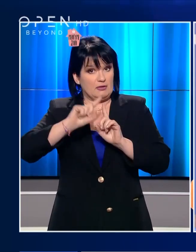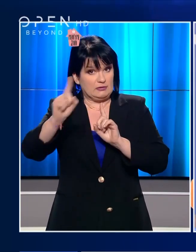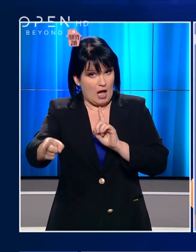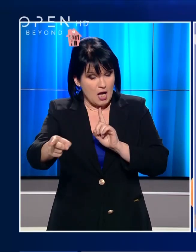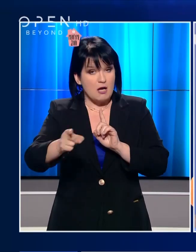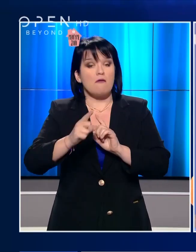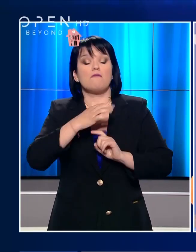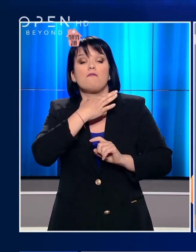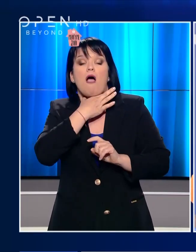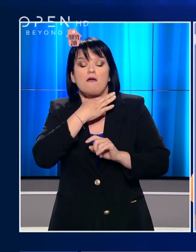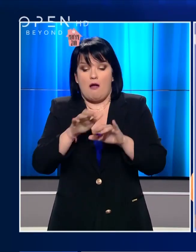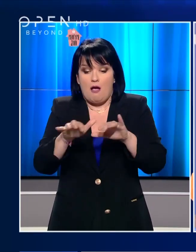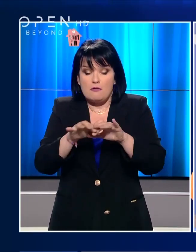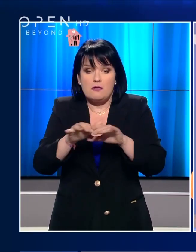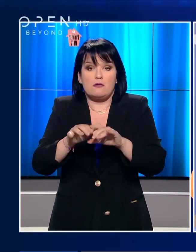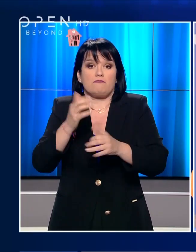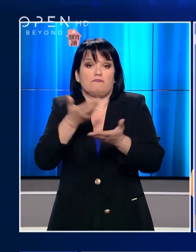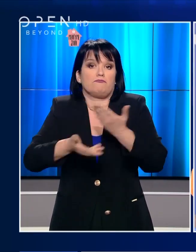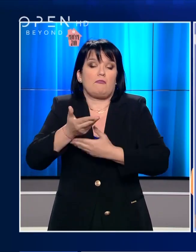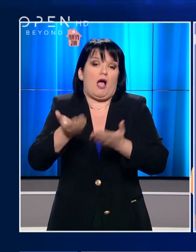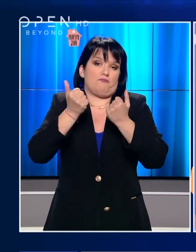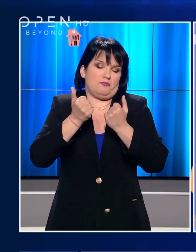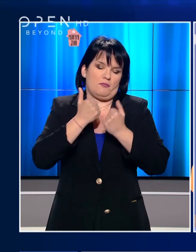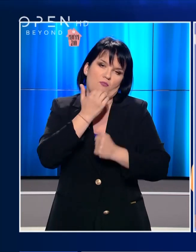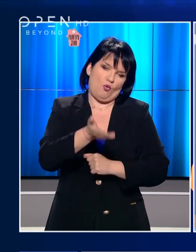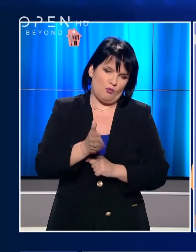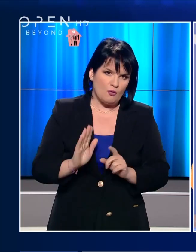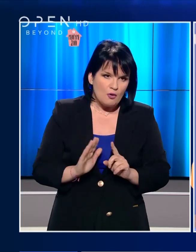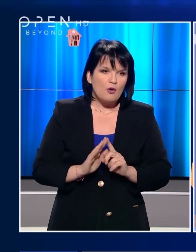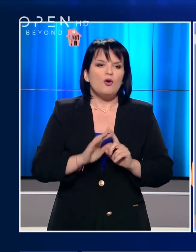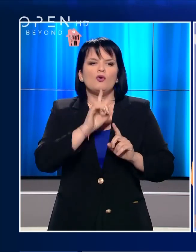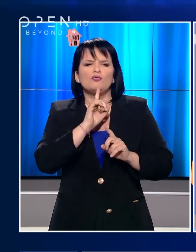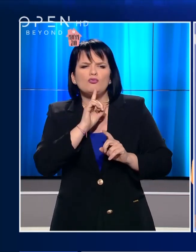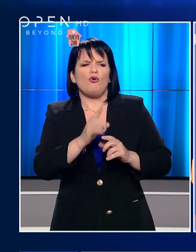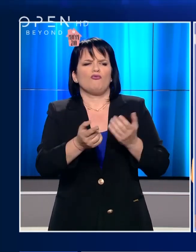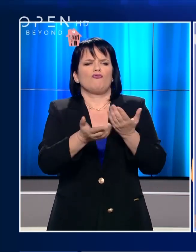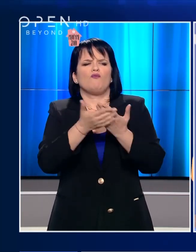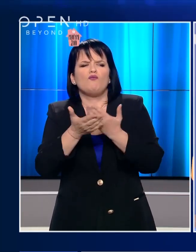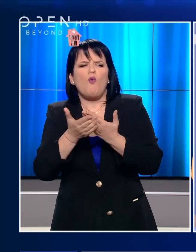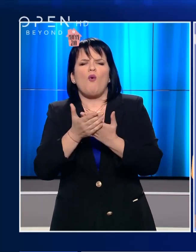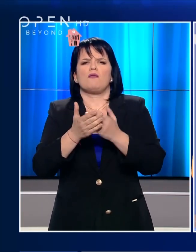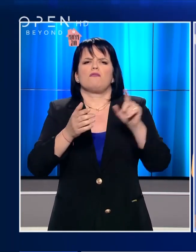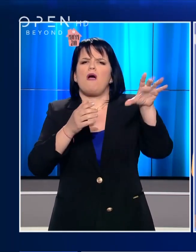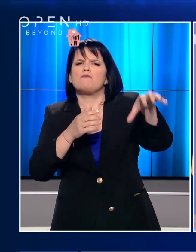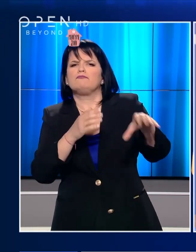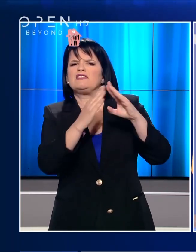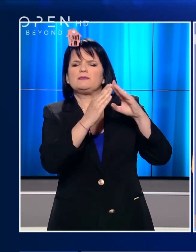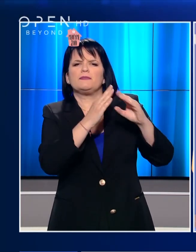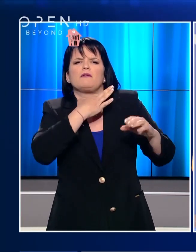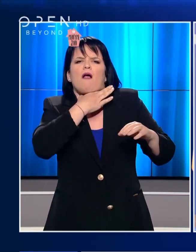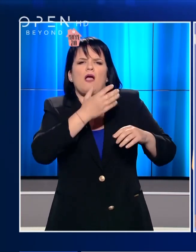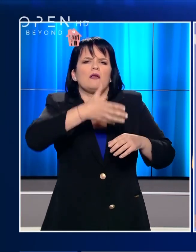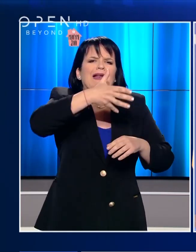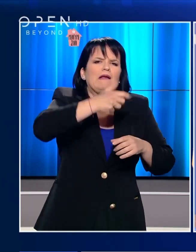που δεν είναι δυνατή ηλεκτρονική συναλλαγή. Κίνηση για παροχή βοήθειας σε ανθρώπους που βρίσκονται σε